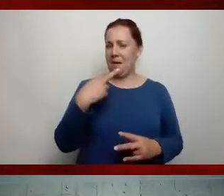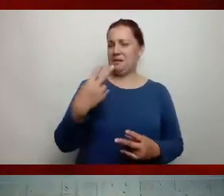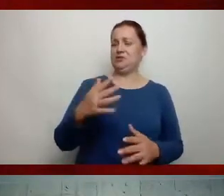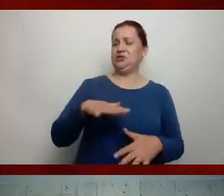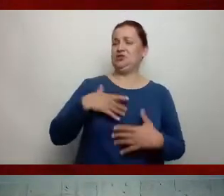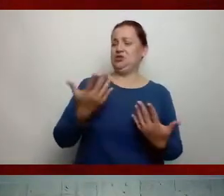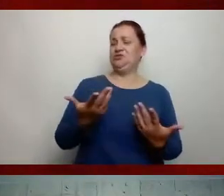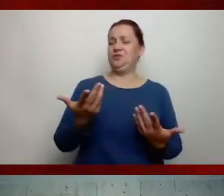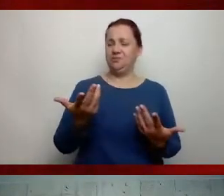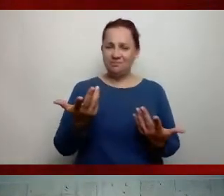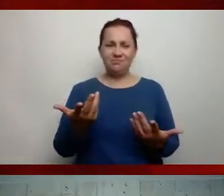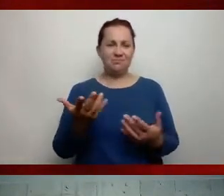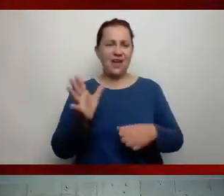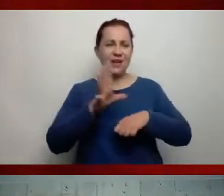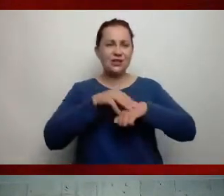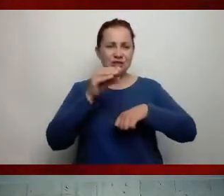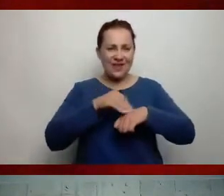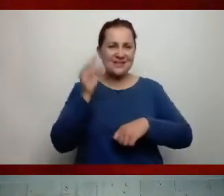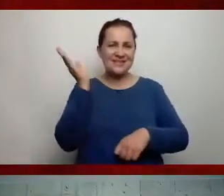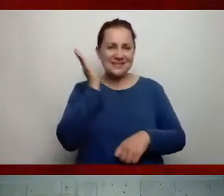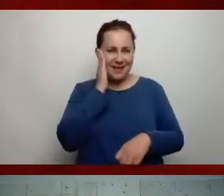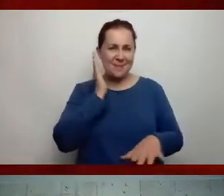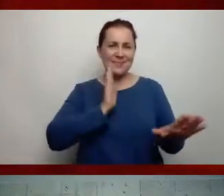się dogaduje. Więc